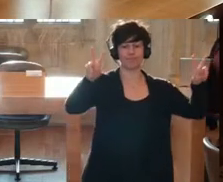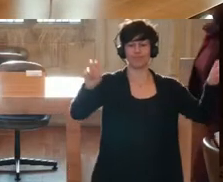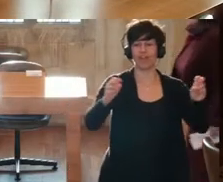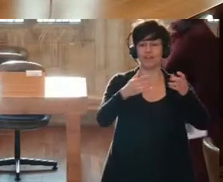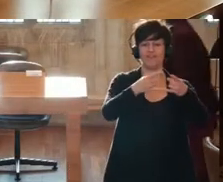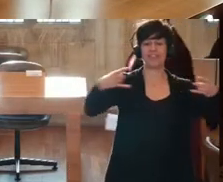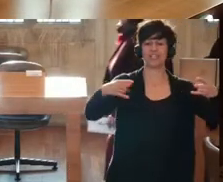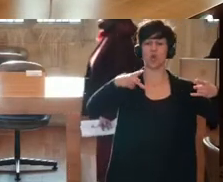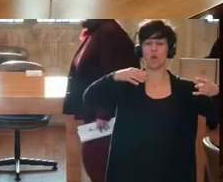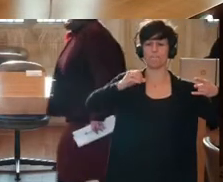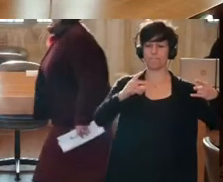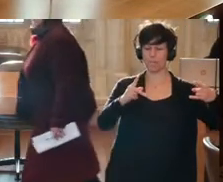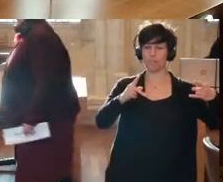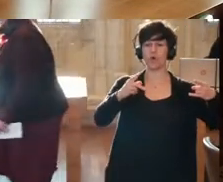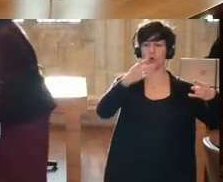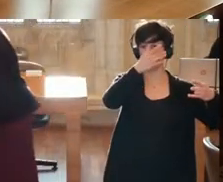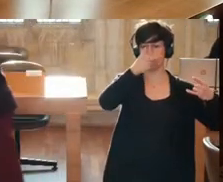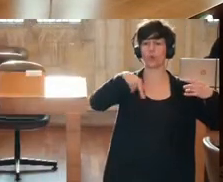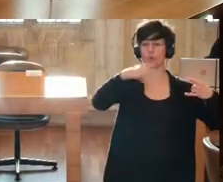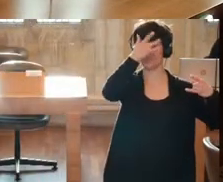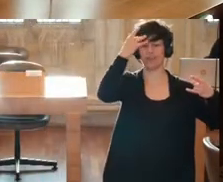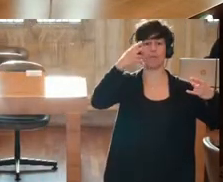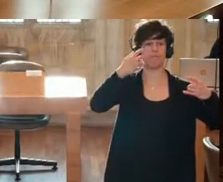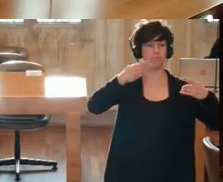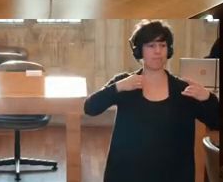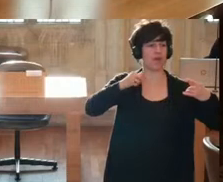Saint-Martin, qui est un lieu d'exposition permanent.